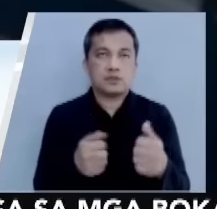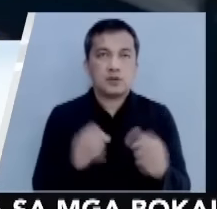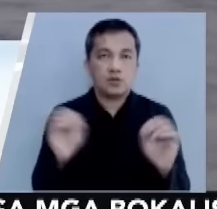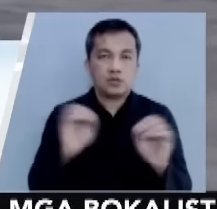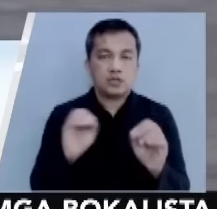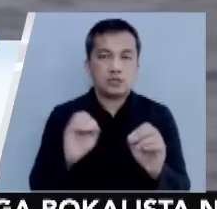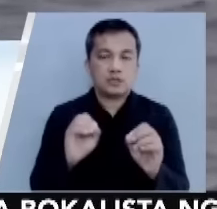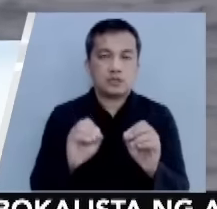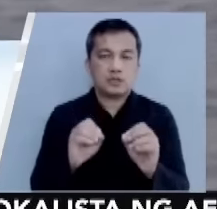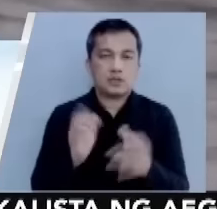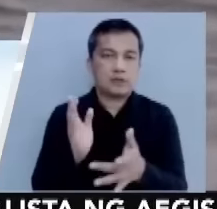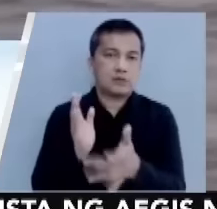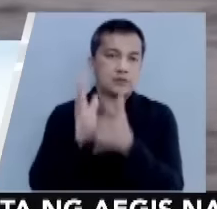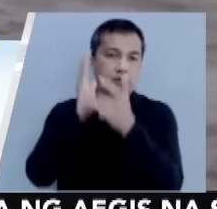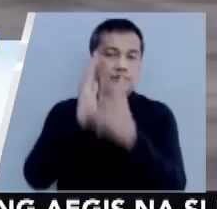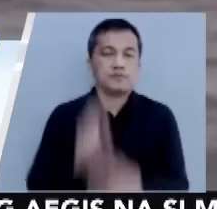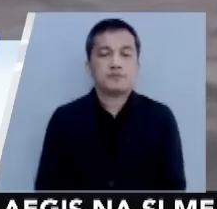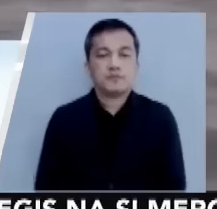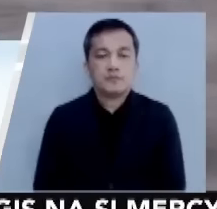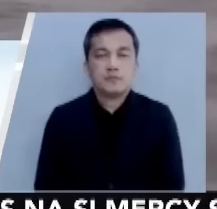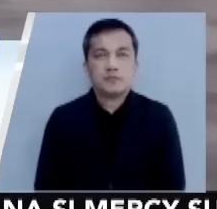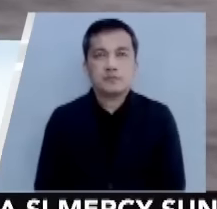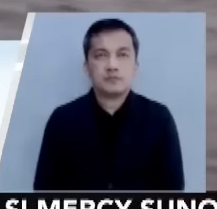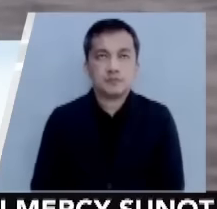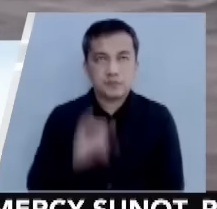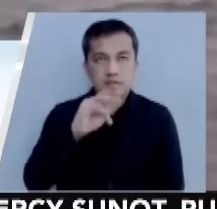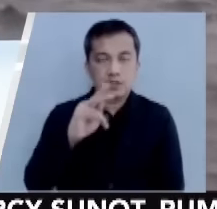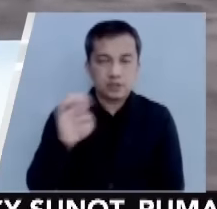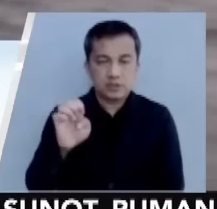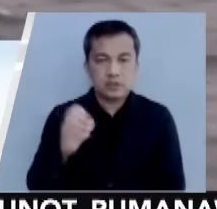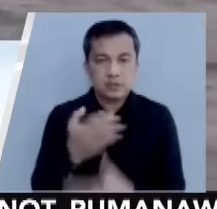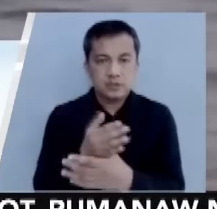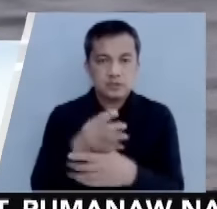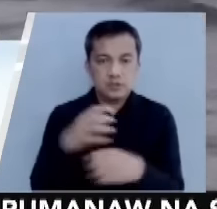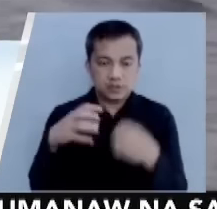teknolohiya. Shared intelligence means they might be sharing satellite pictures,